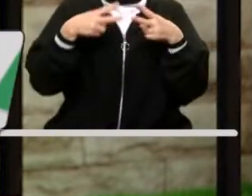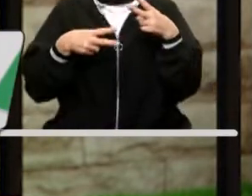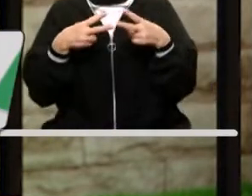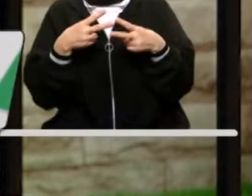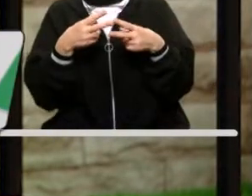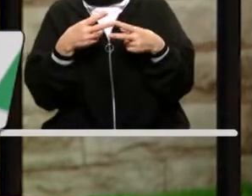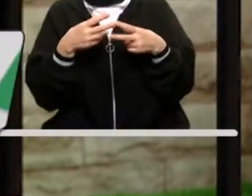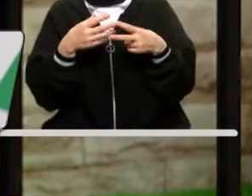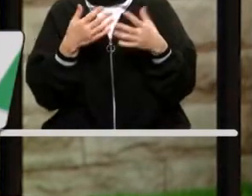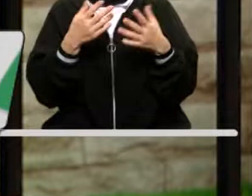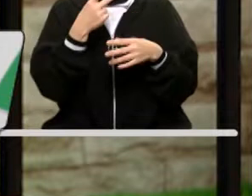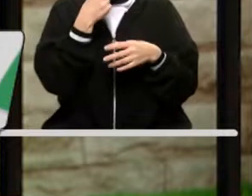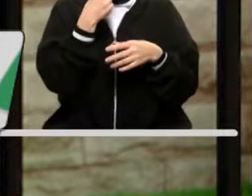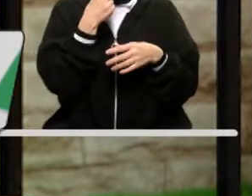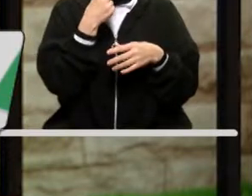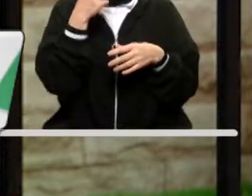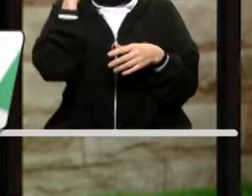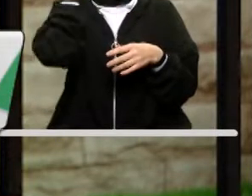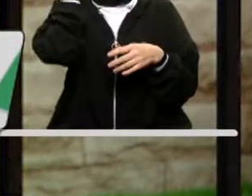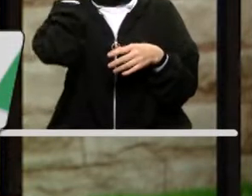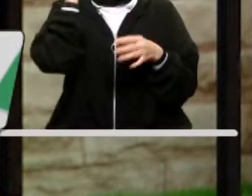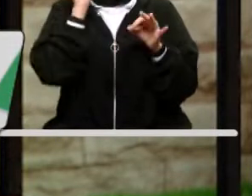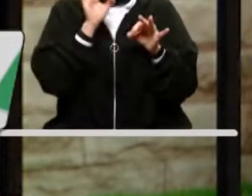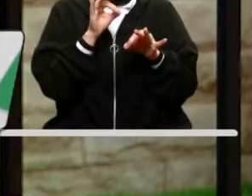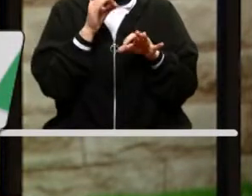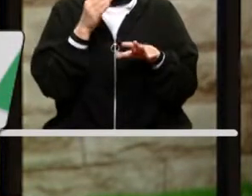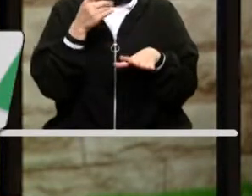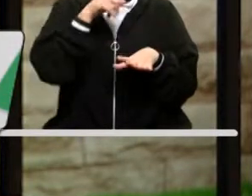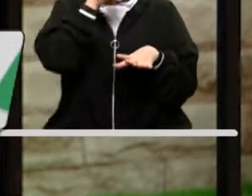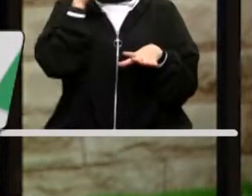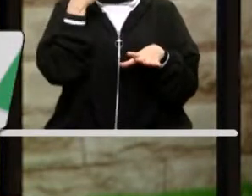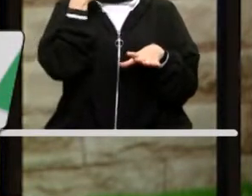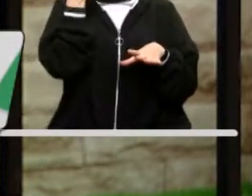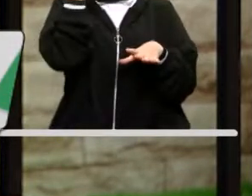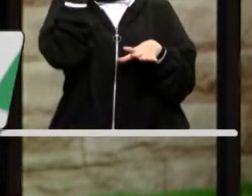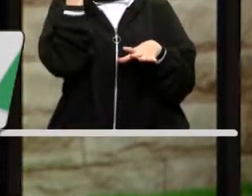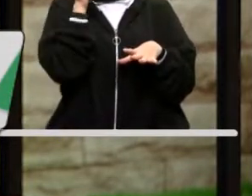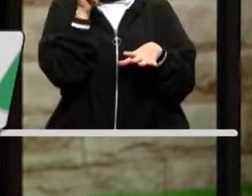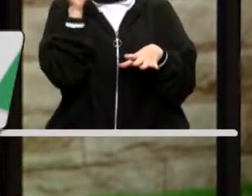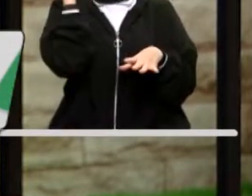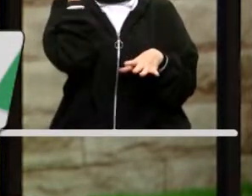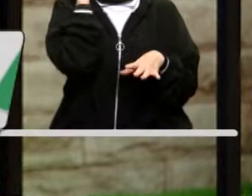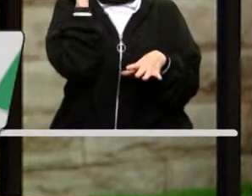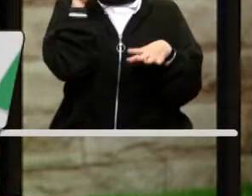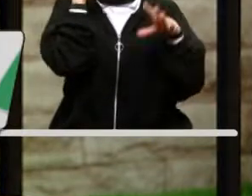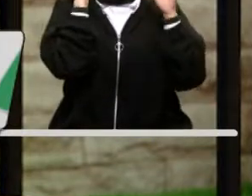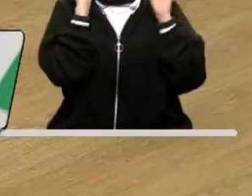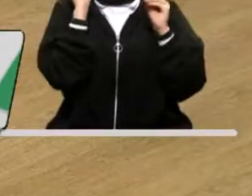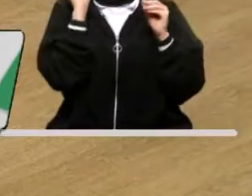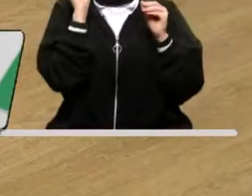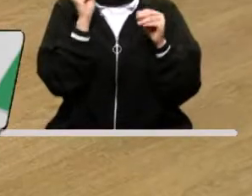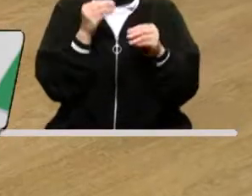edin konuşurken kafası hep yandır böyle, havaya bakar falan. O dinleyerek öğrenme yöntemlerini seçmiştir